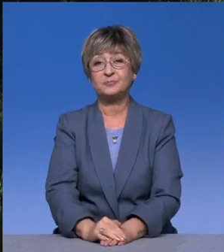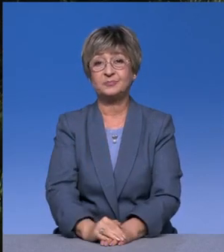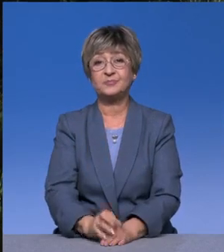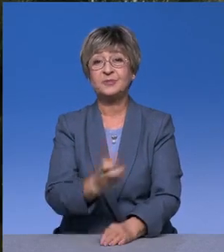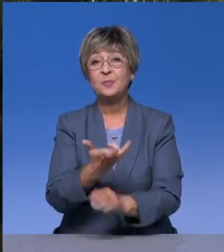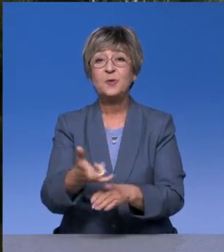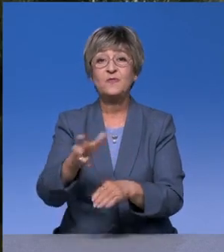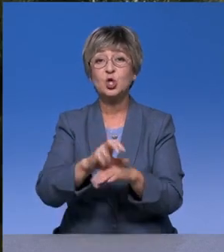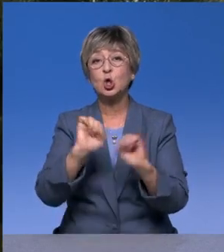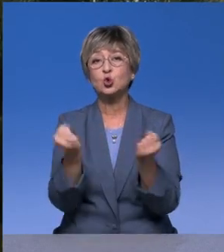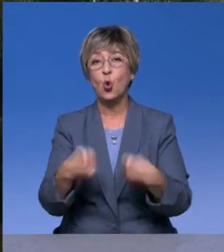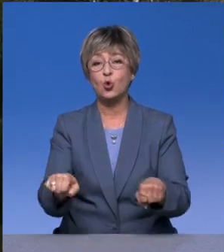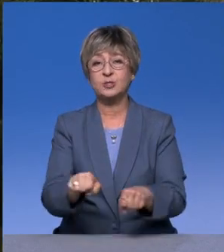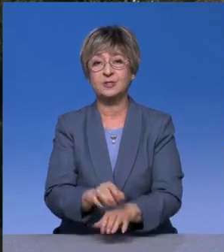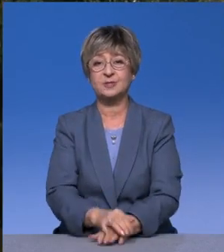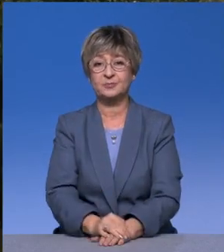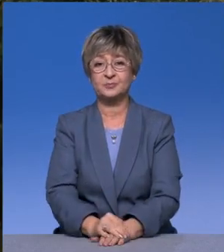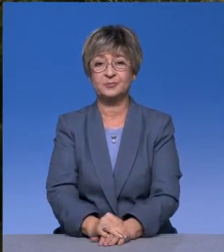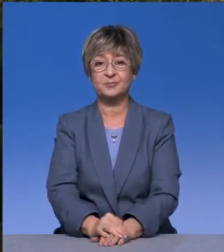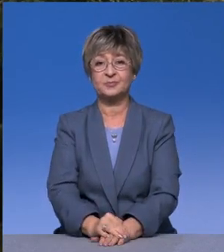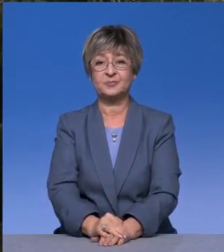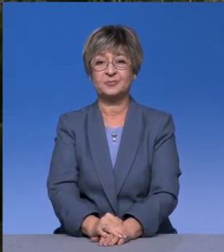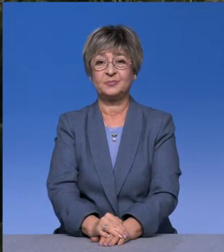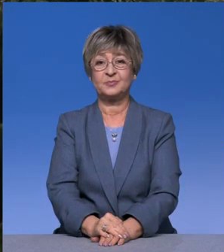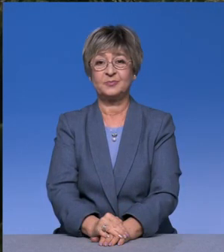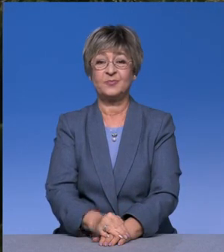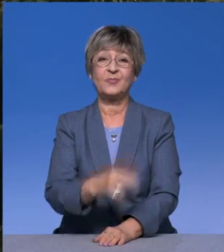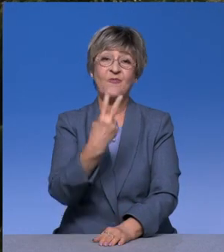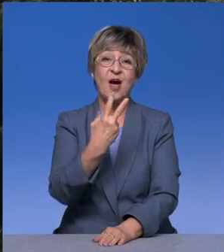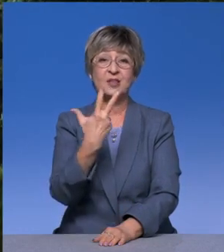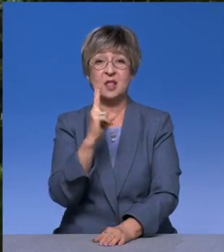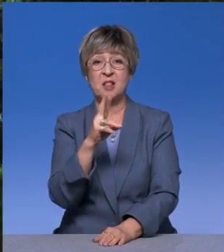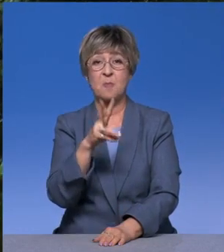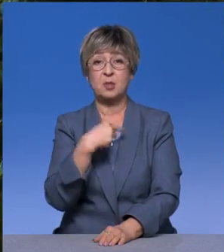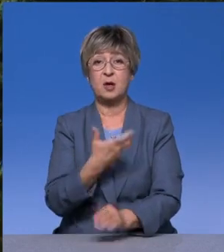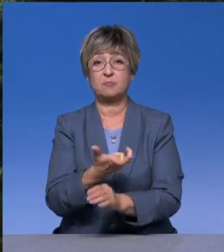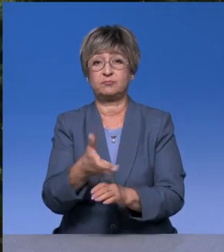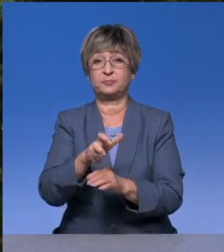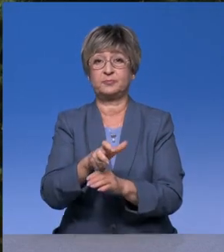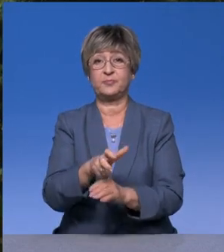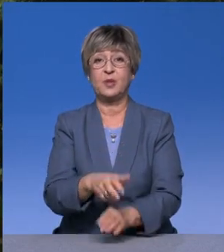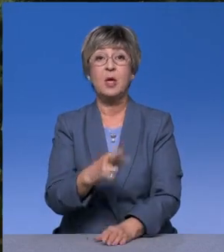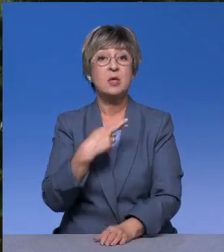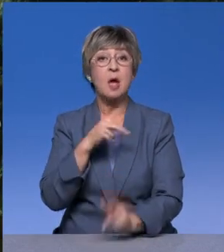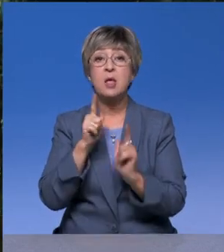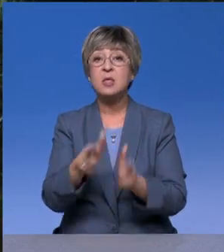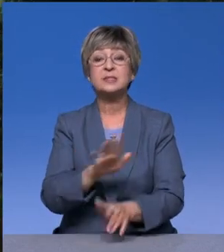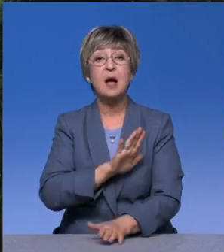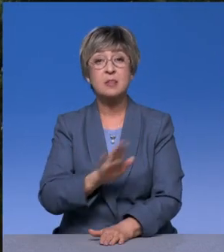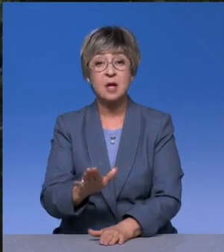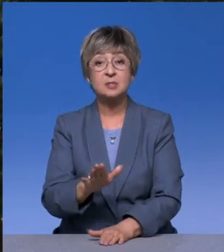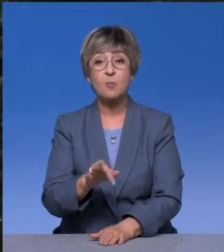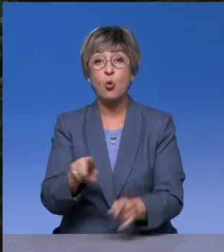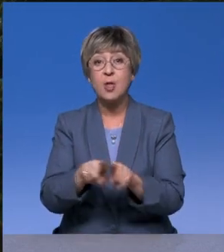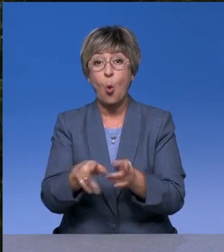превышение скорости. Ну, такие вот, знаете, там 2-3 километра превышения. Как бы я, конечно, не согласен, потому что по такой